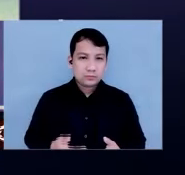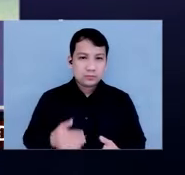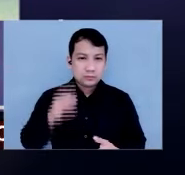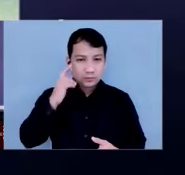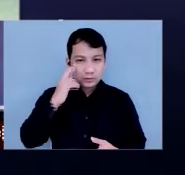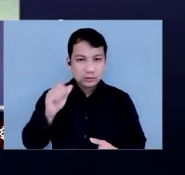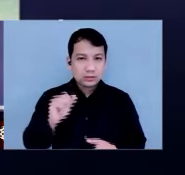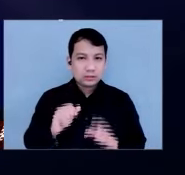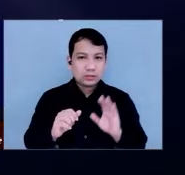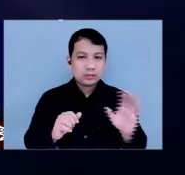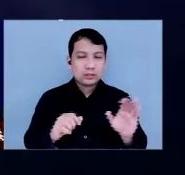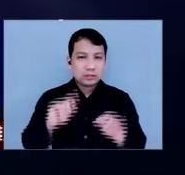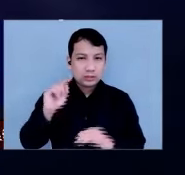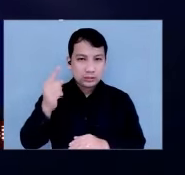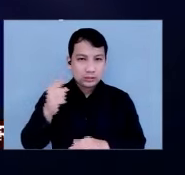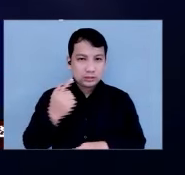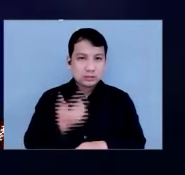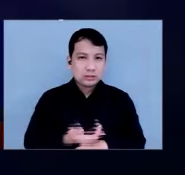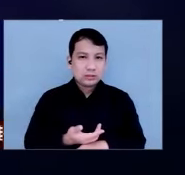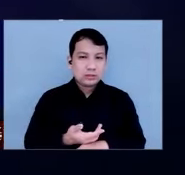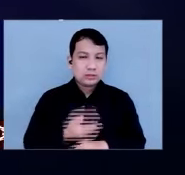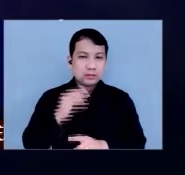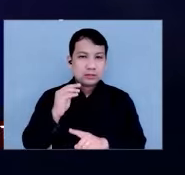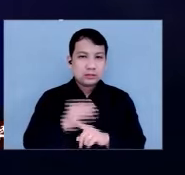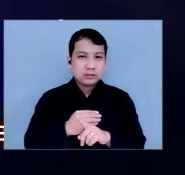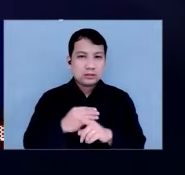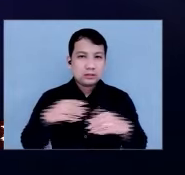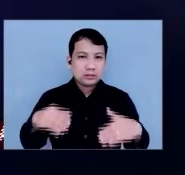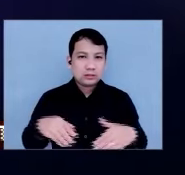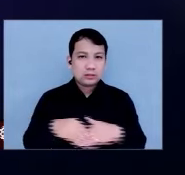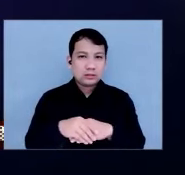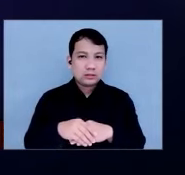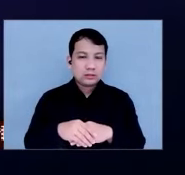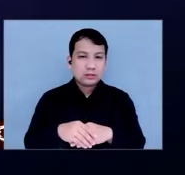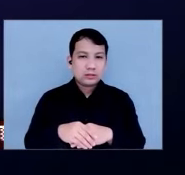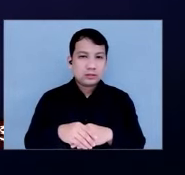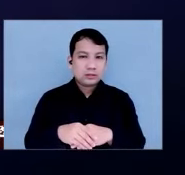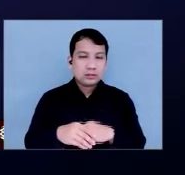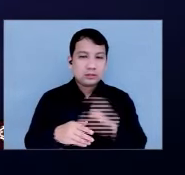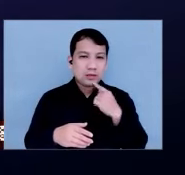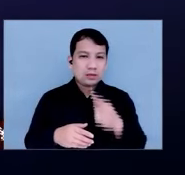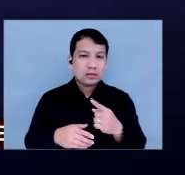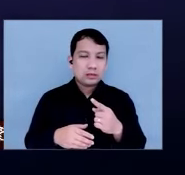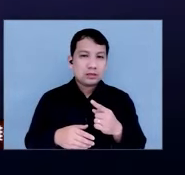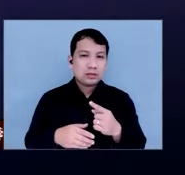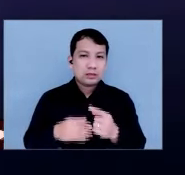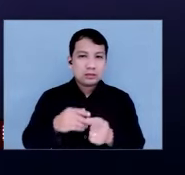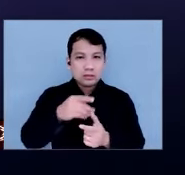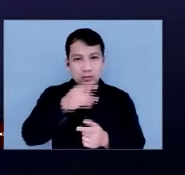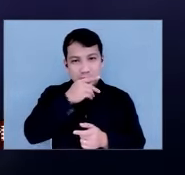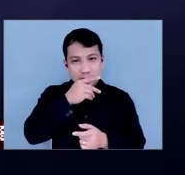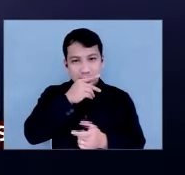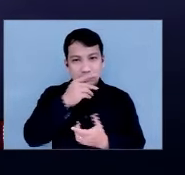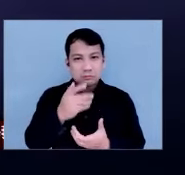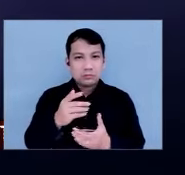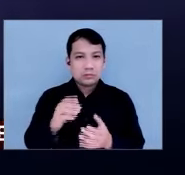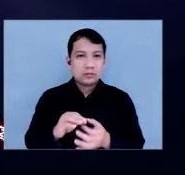kanilang panganay. Nitong March naman, ikinasal si Ria at Zanjo sa isang private ceremony.